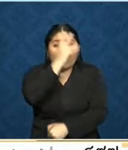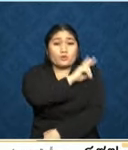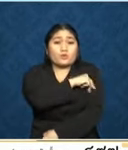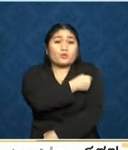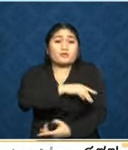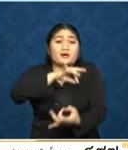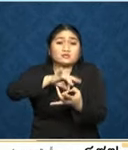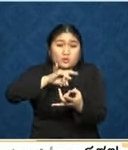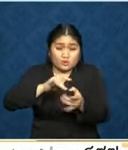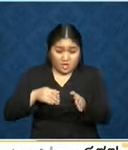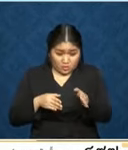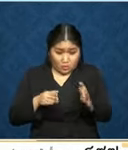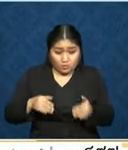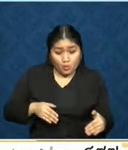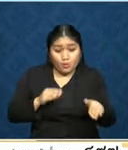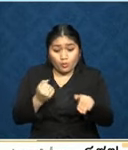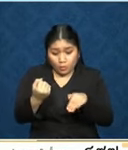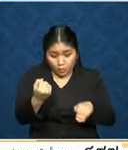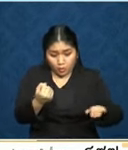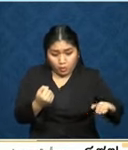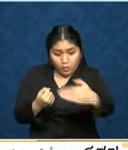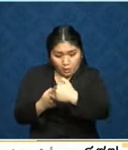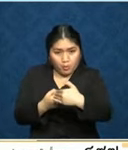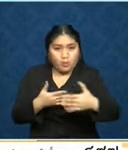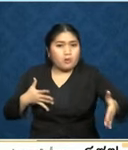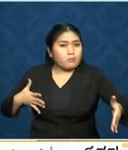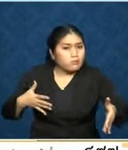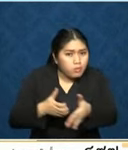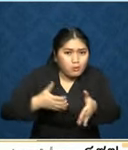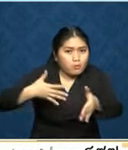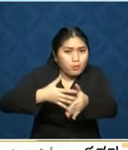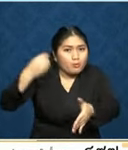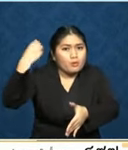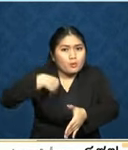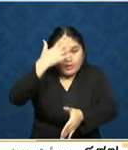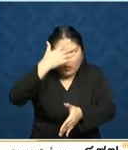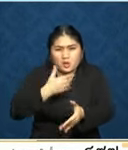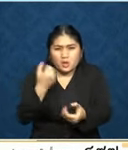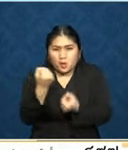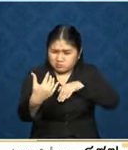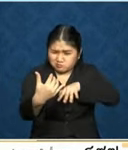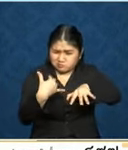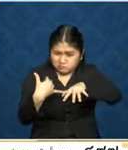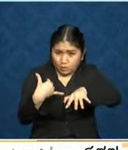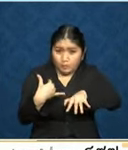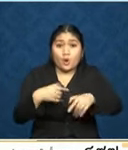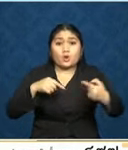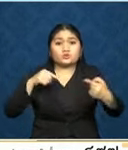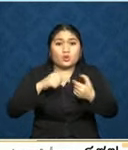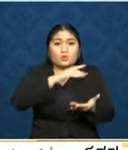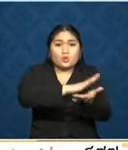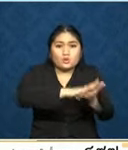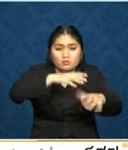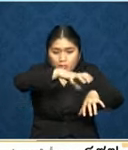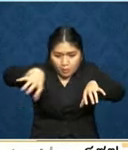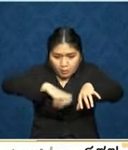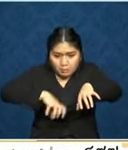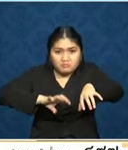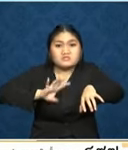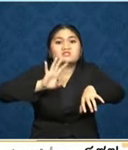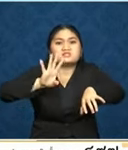อุบัติเหตุบ่อยครั้งเพราะการจราจรหนาแน่นมากมีสถานศึกษาขนาดใหญ่ถึง 4แห่งด้วยกันถนน